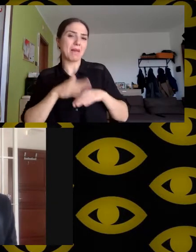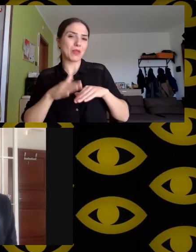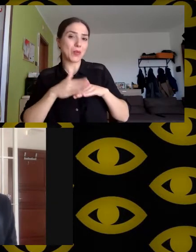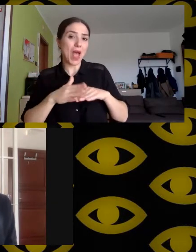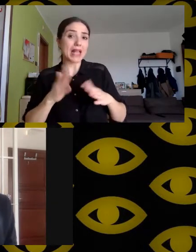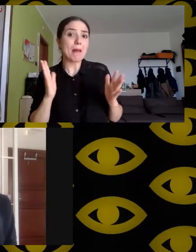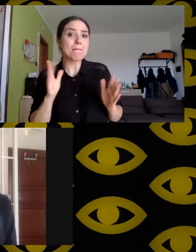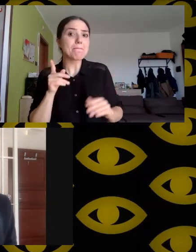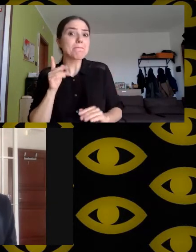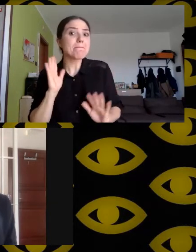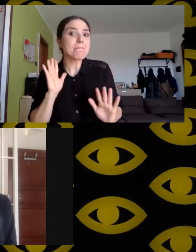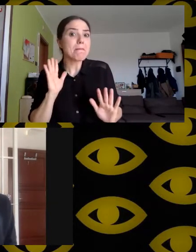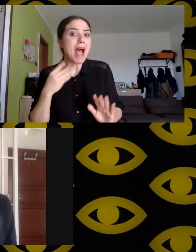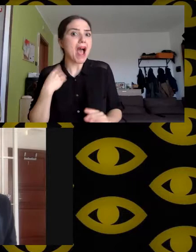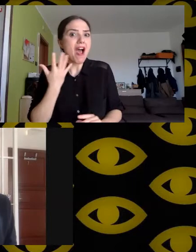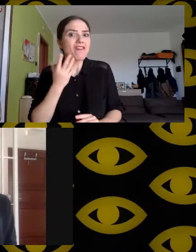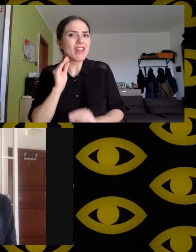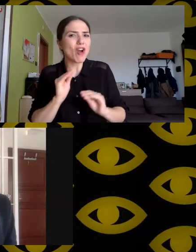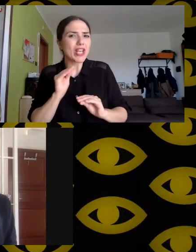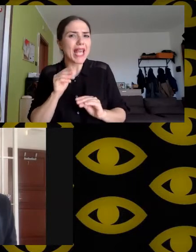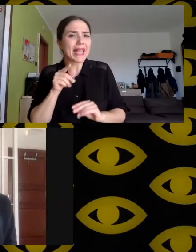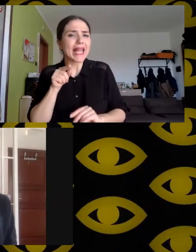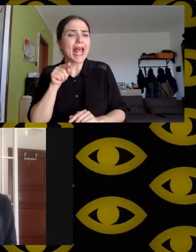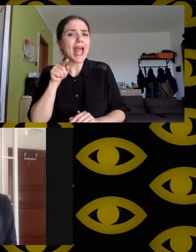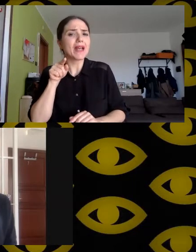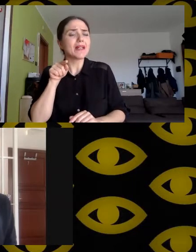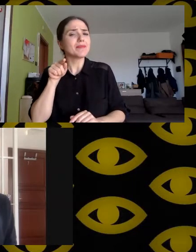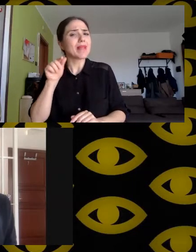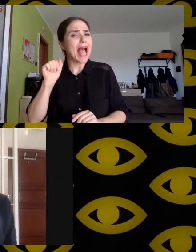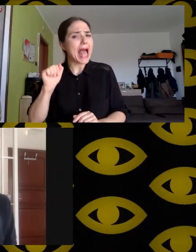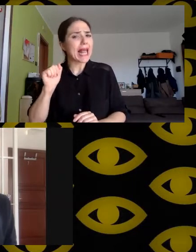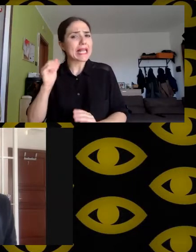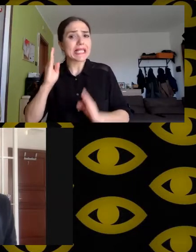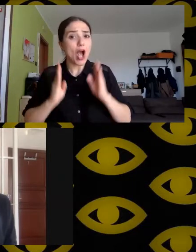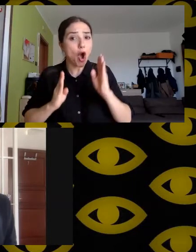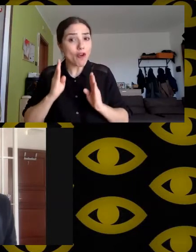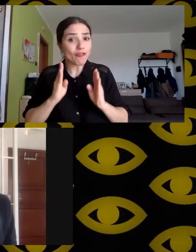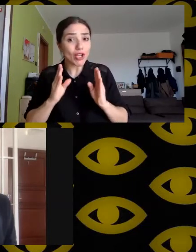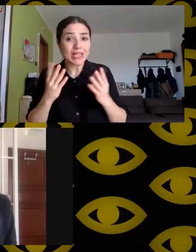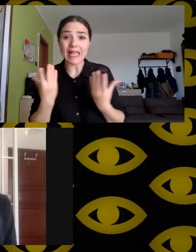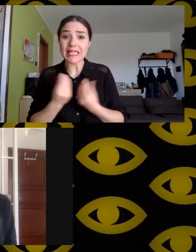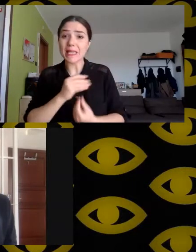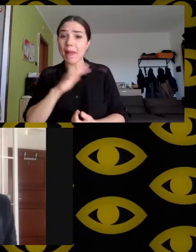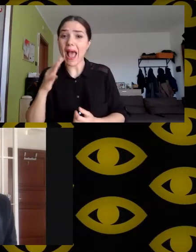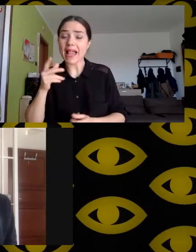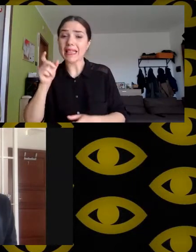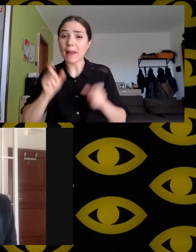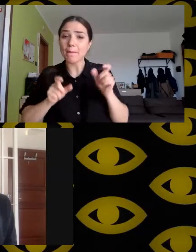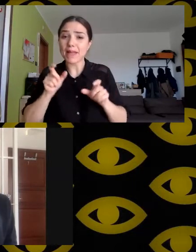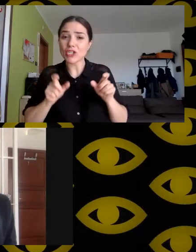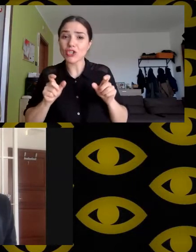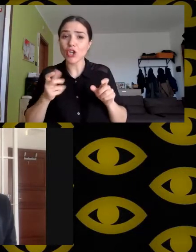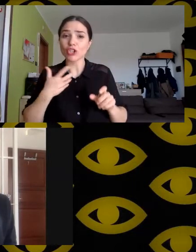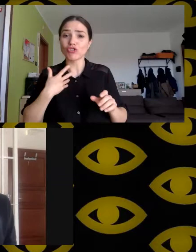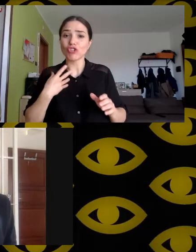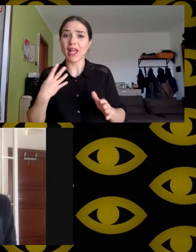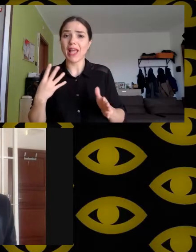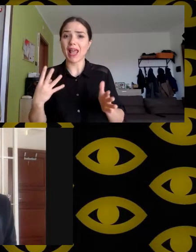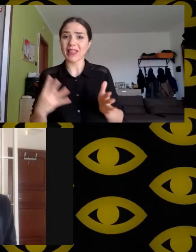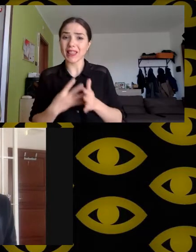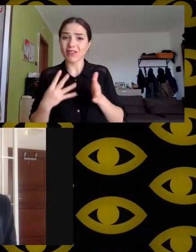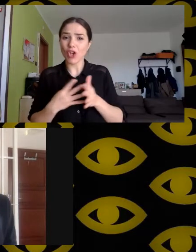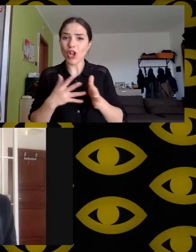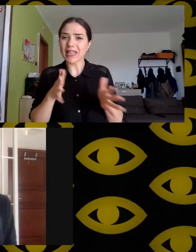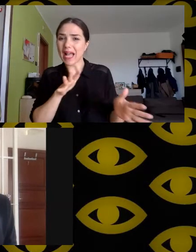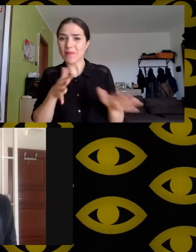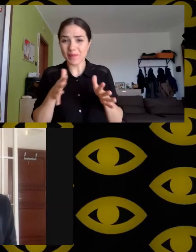vivendo questo tuo stesso dramma proprio così in diretta. Non siamo certo le emittenti di Rai 1 o della Rai o chissà quale emittente, però